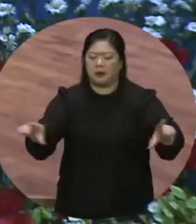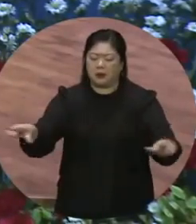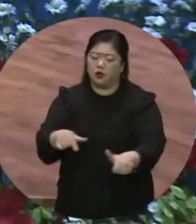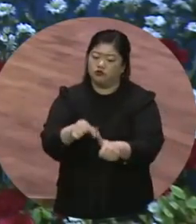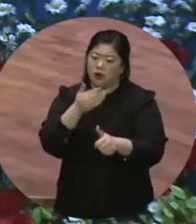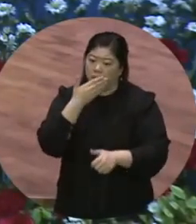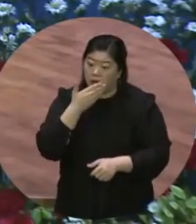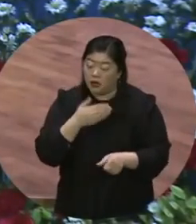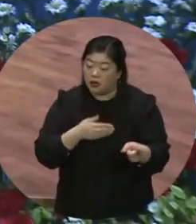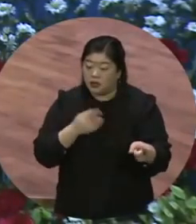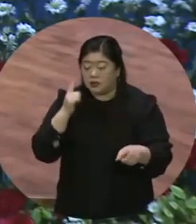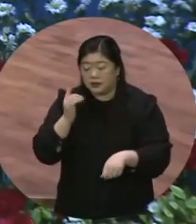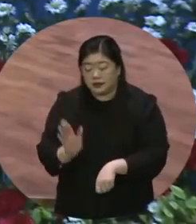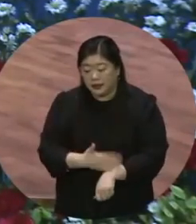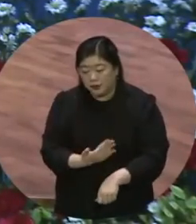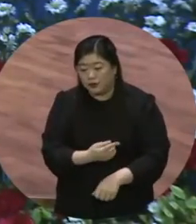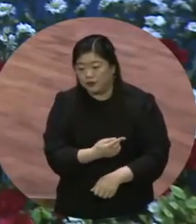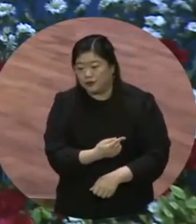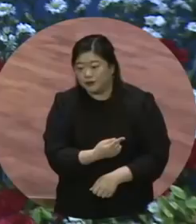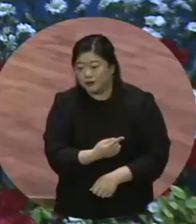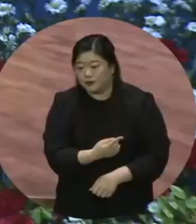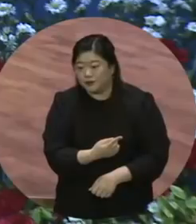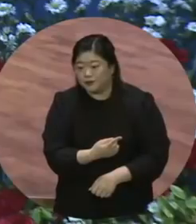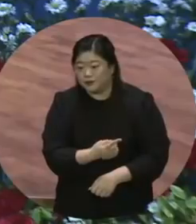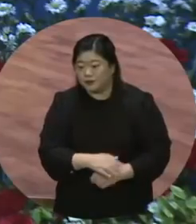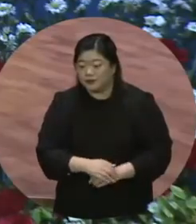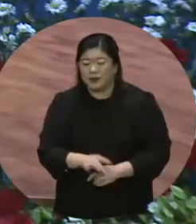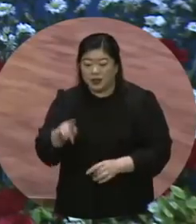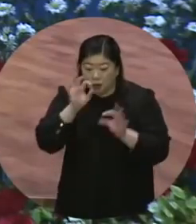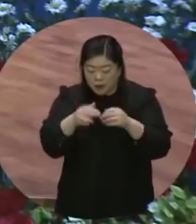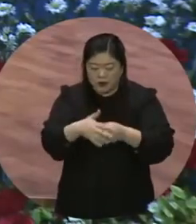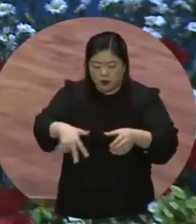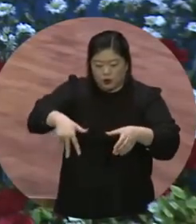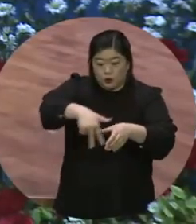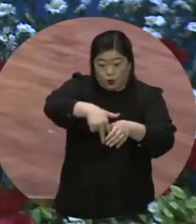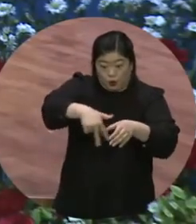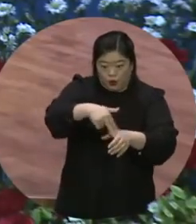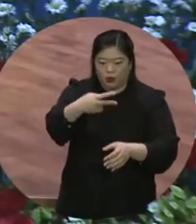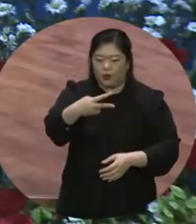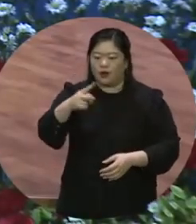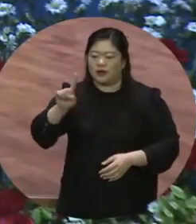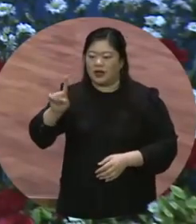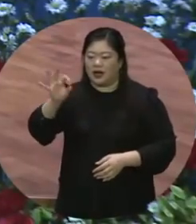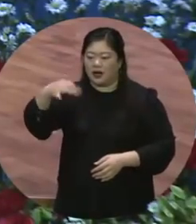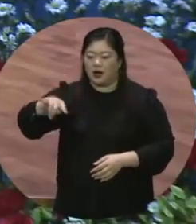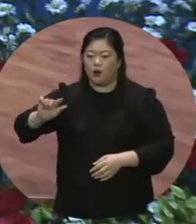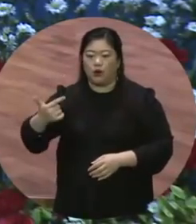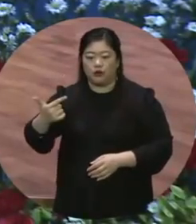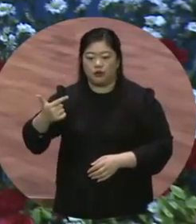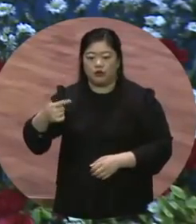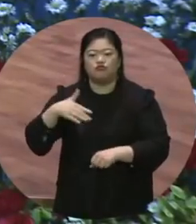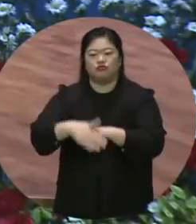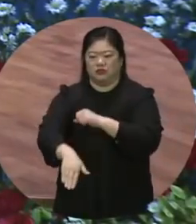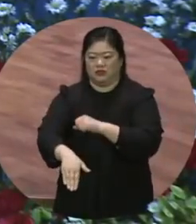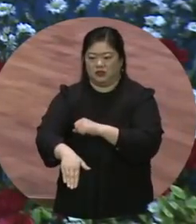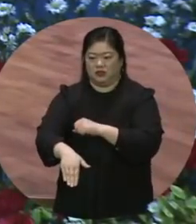자, 이걸 뭐라 하냐? 종교다원주의라고 그래요. 기독교 안에도 있어요. WCC.